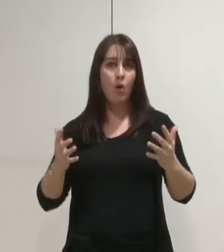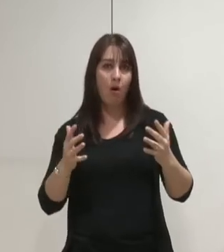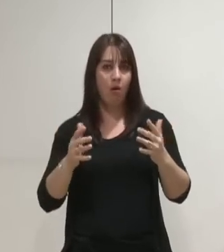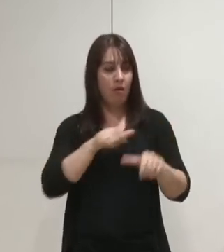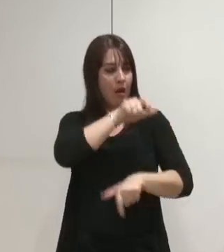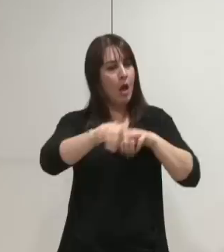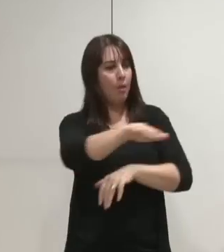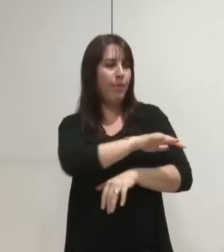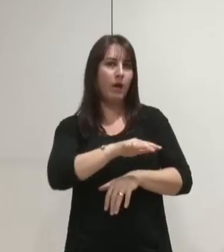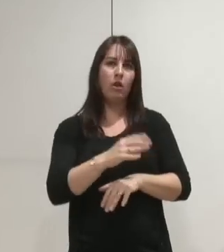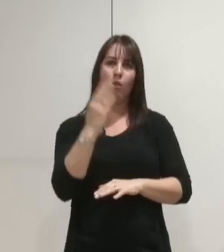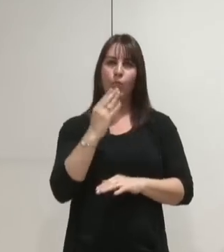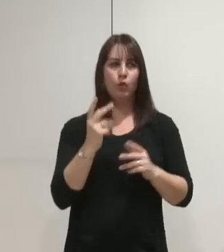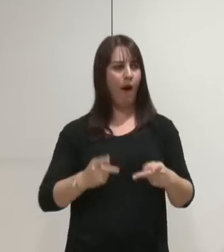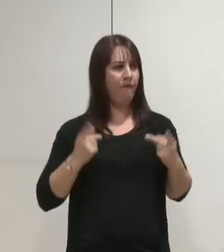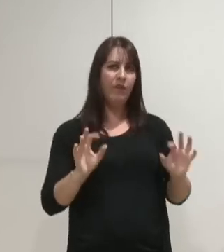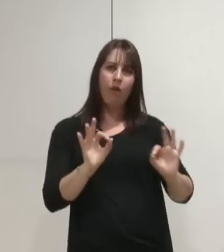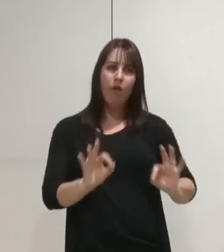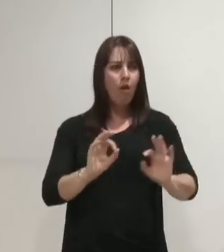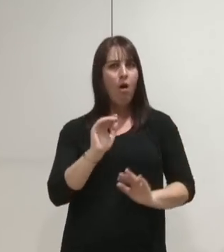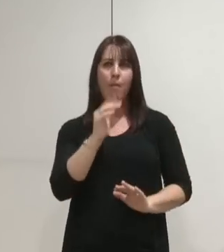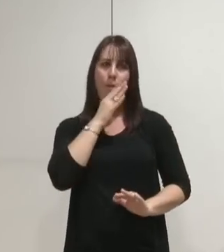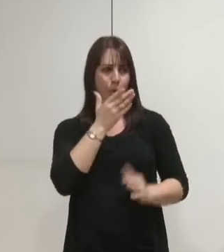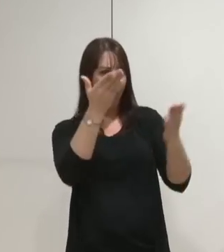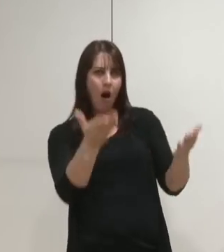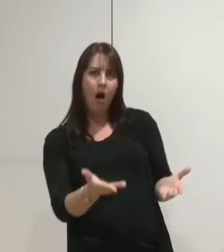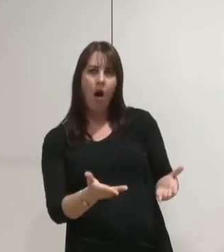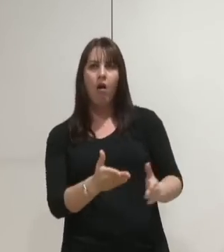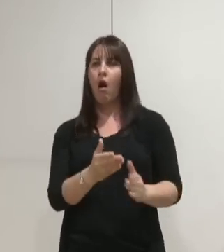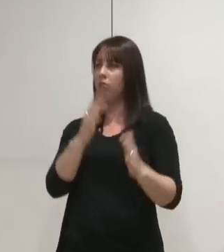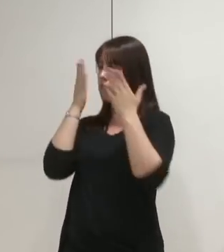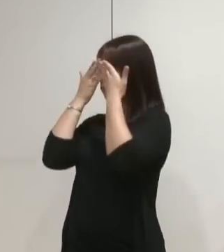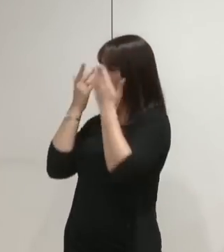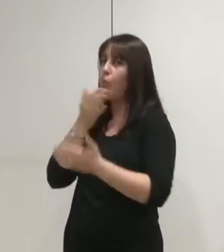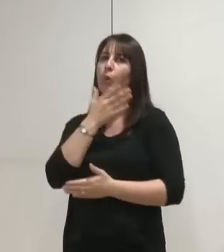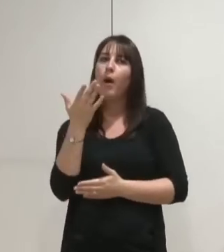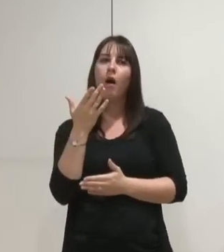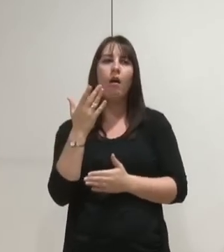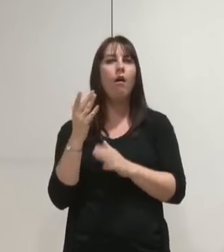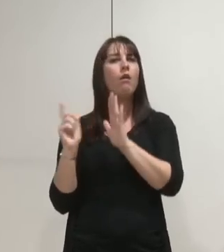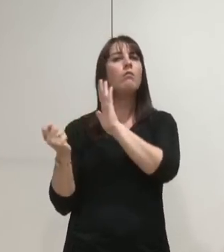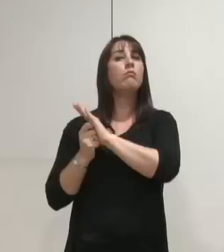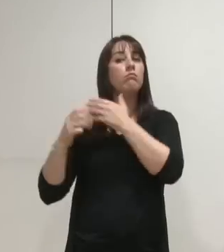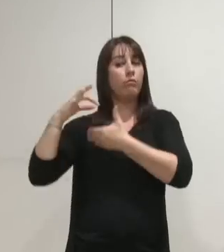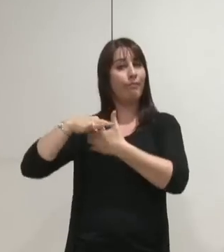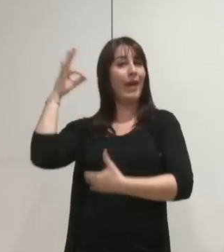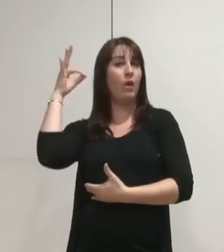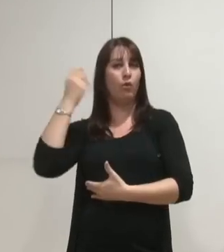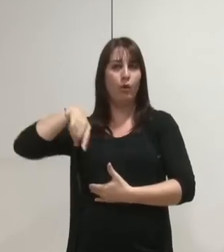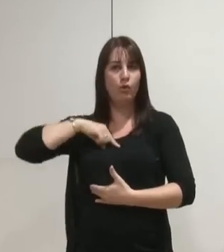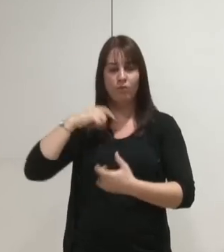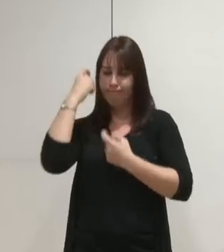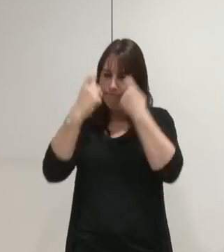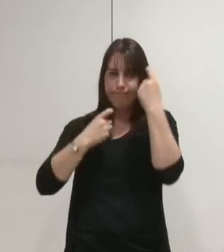personnes la dignité fondamentale à laquelle elles ont droit depuis le premier jour de notre mandat nous n'avons eu de cesse d'agir en